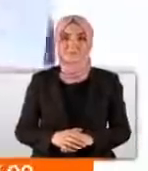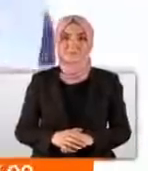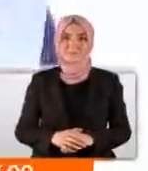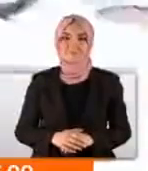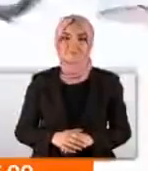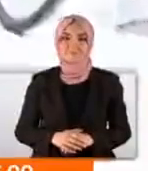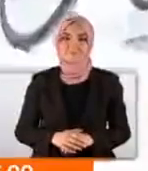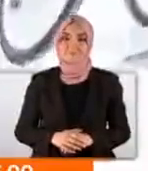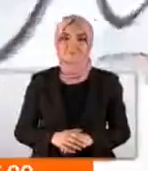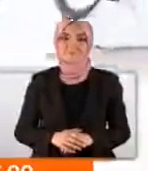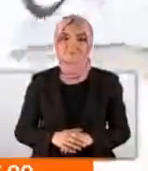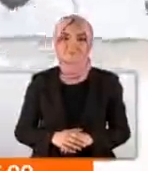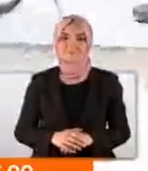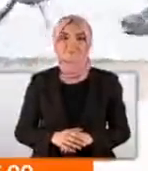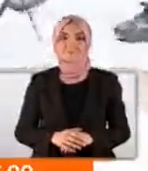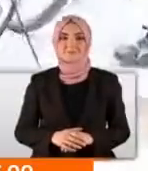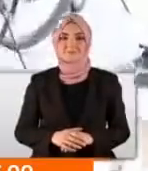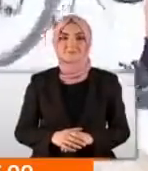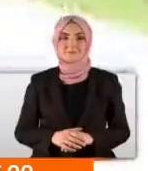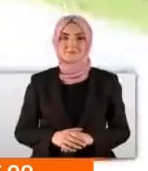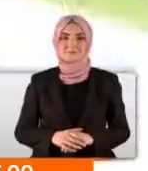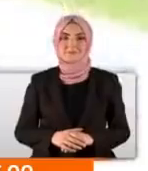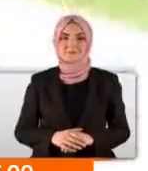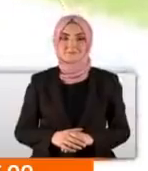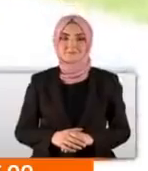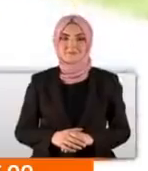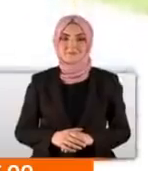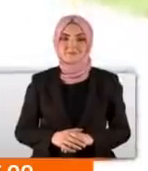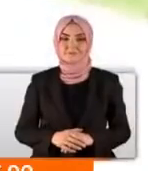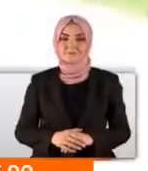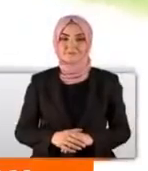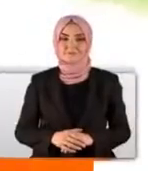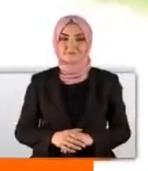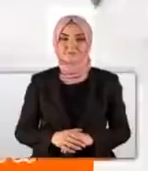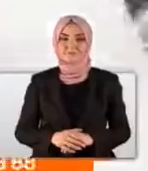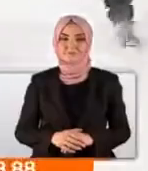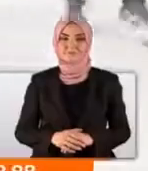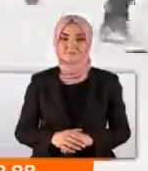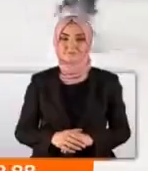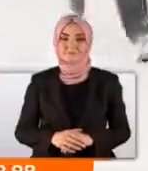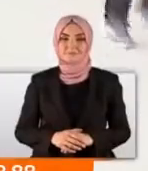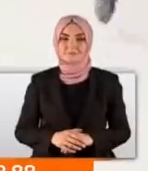Çok güzel gidiyor çünkü evde çok sıkıldık. Ben bir de köyde oturuyorum. O yüzden ben çok sıkılmıştım.